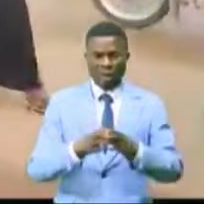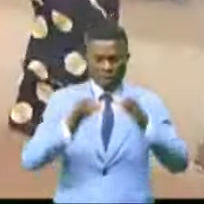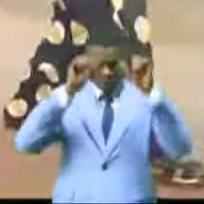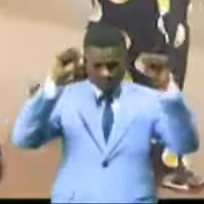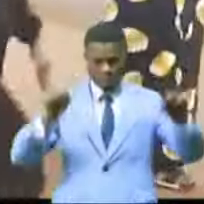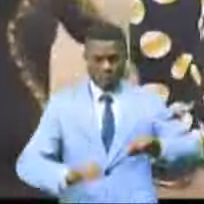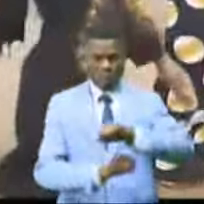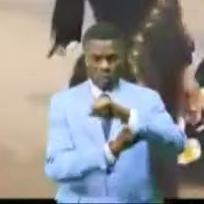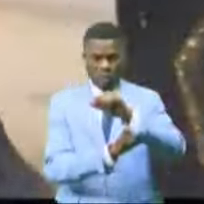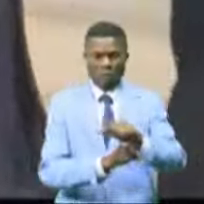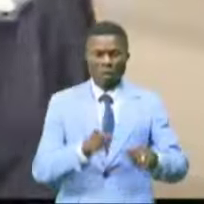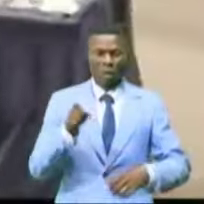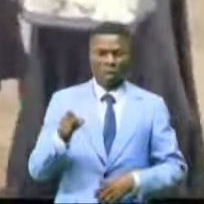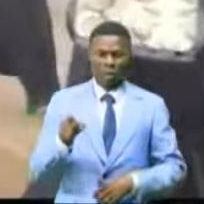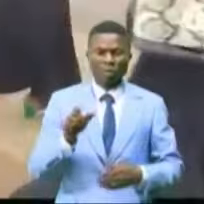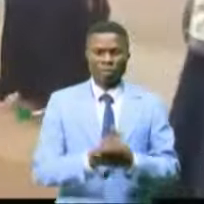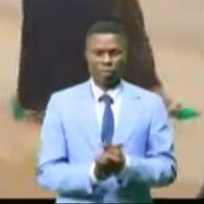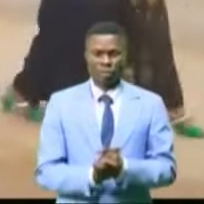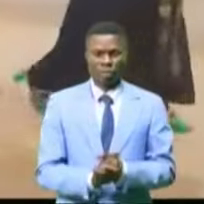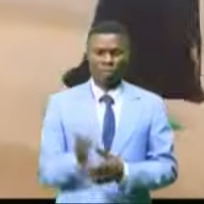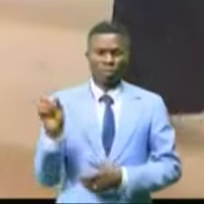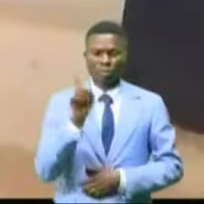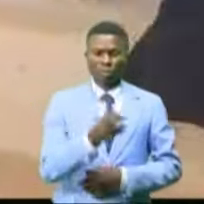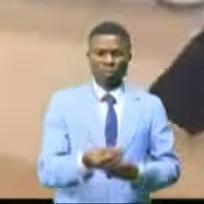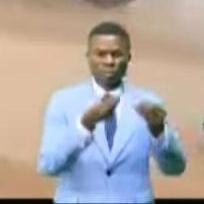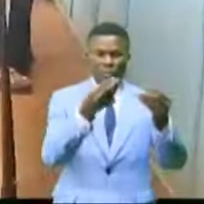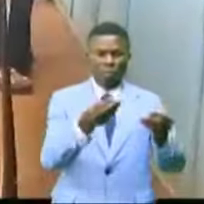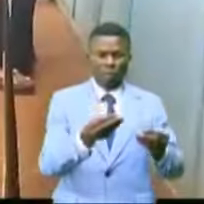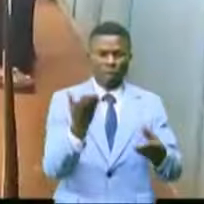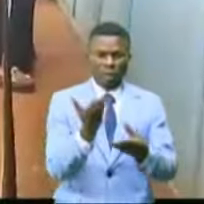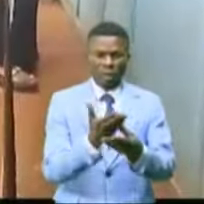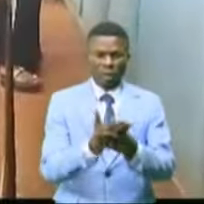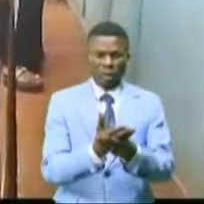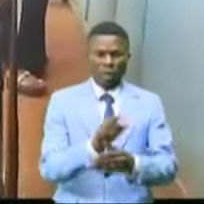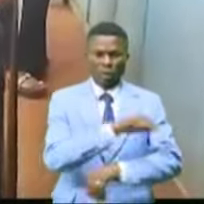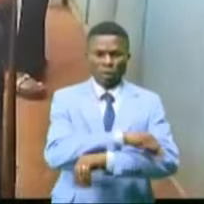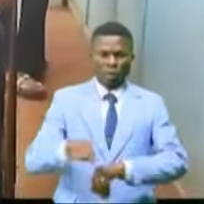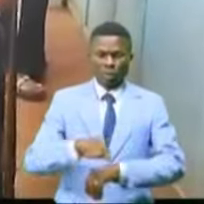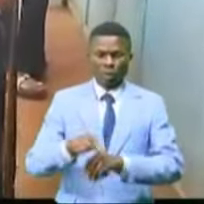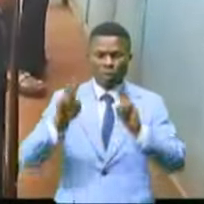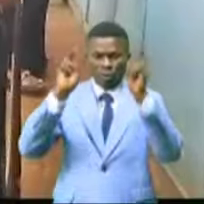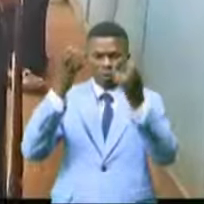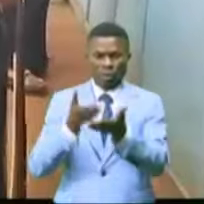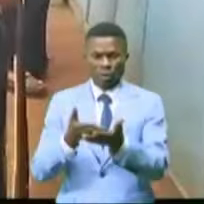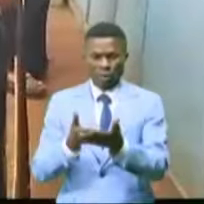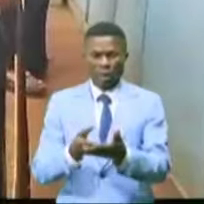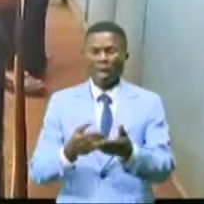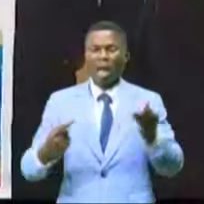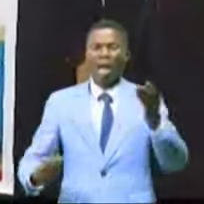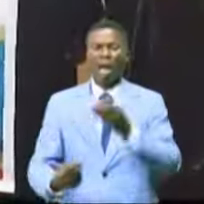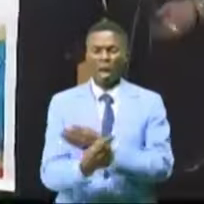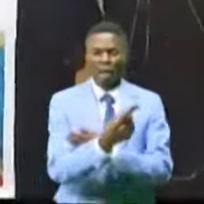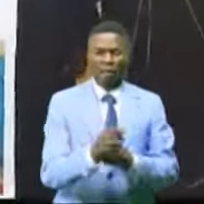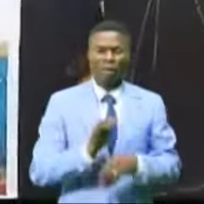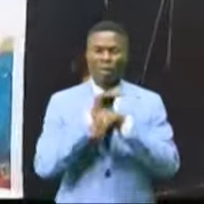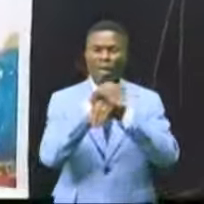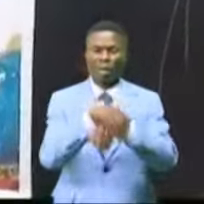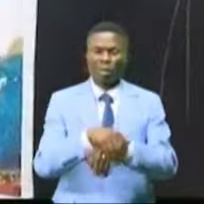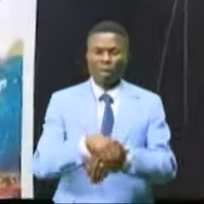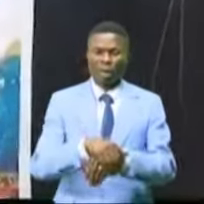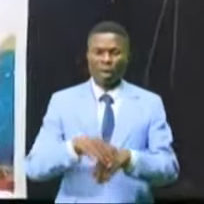présidente Christelle Kabandani, sont allées déposer leur mémo à la mairie. C'est pour dénoncer la complicité de la